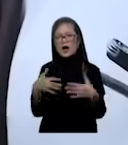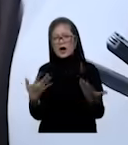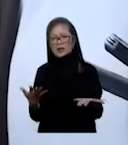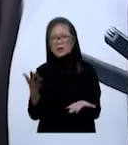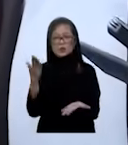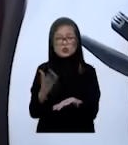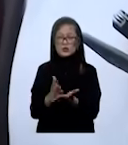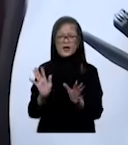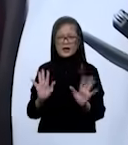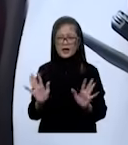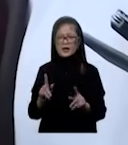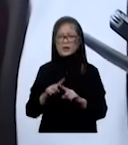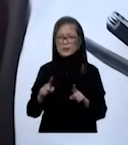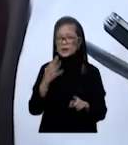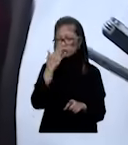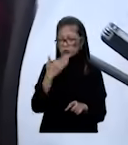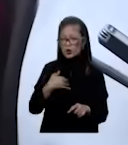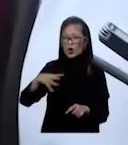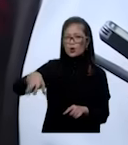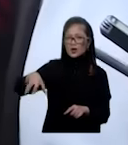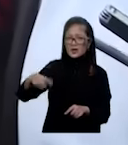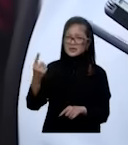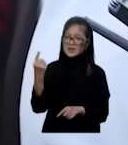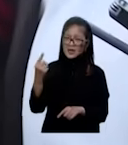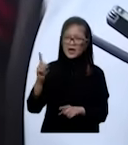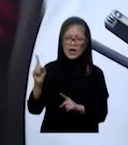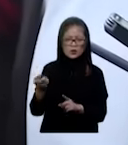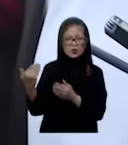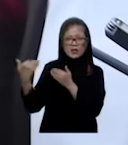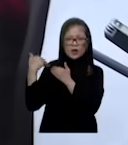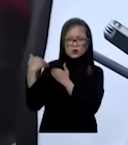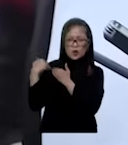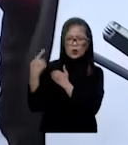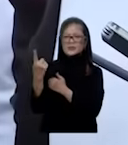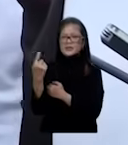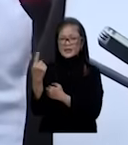punya keluarga sendiri. Harus bertanggung jawab, harus